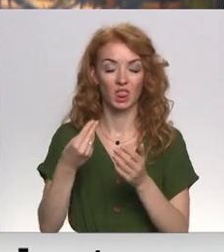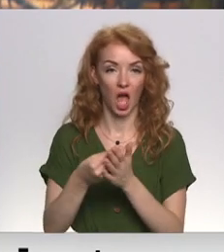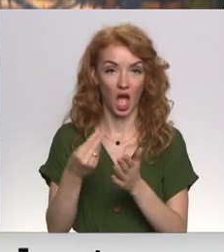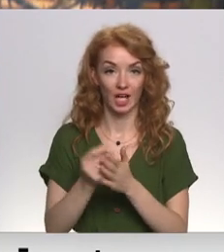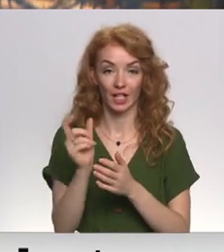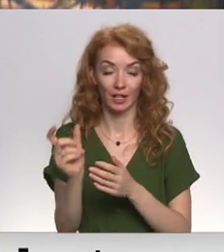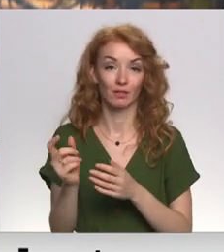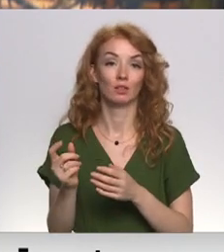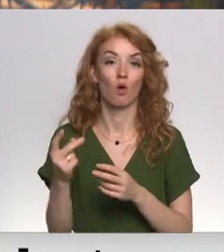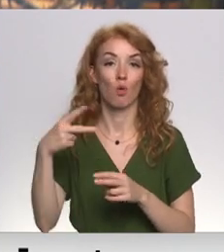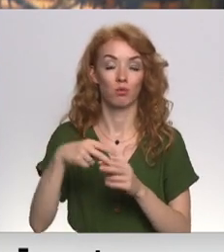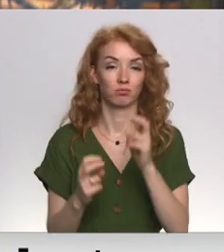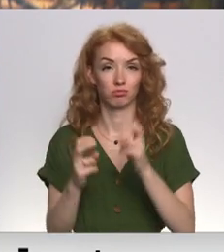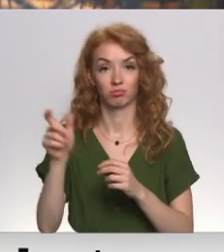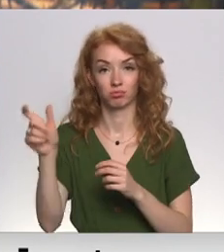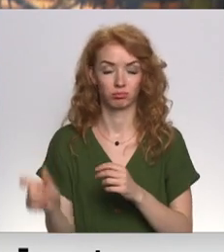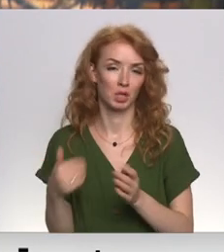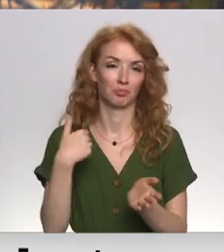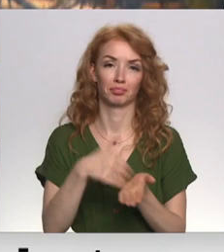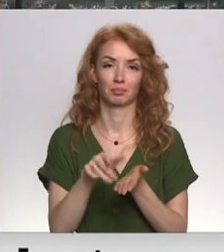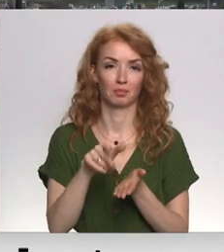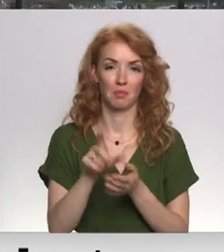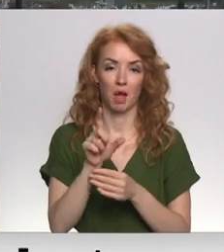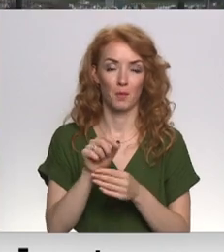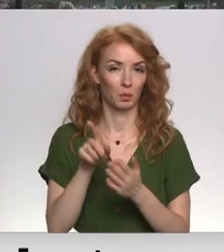Atkritumu pārstrādātāji šos pārmetumus noraida.